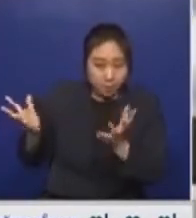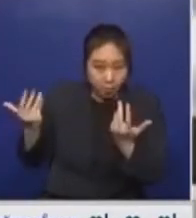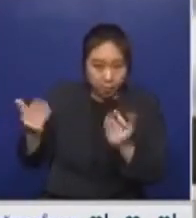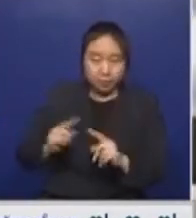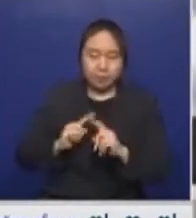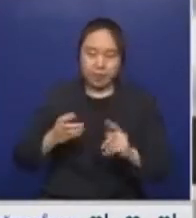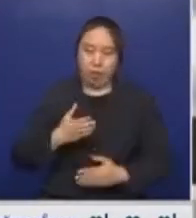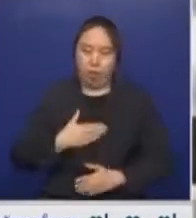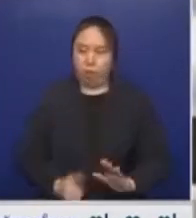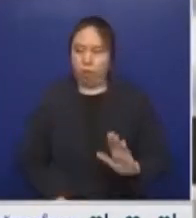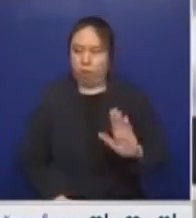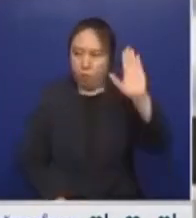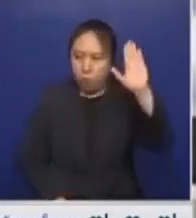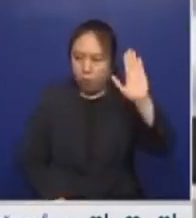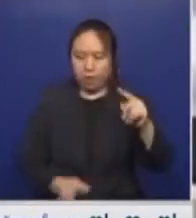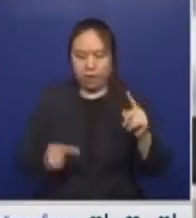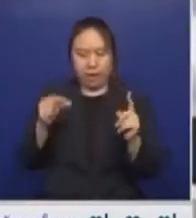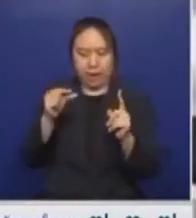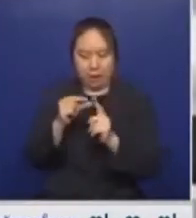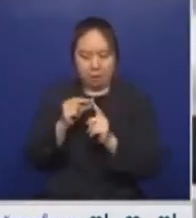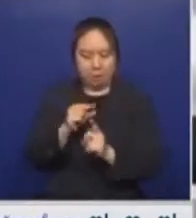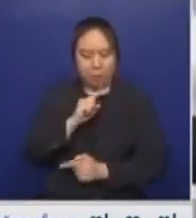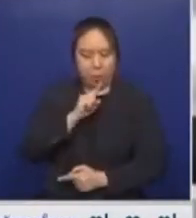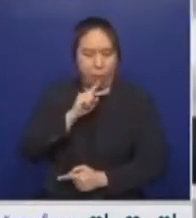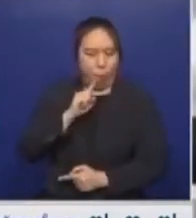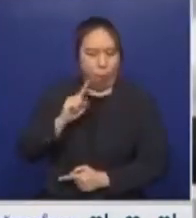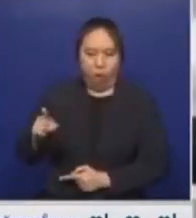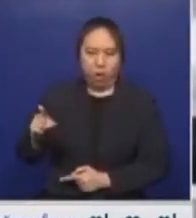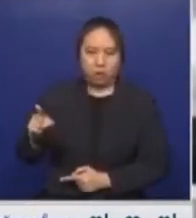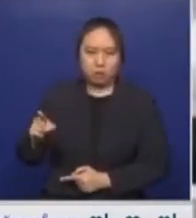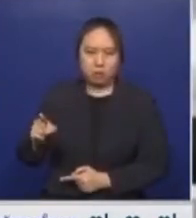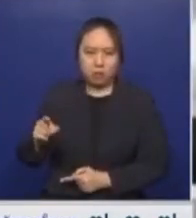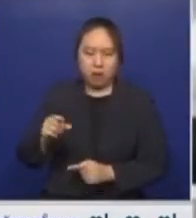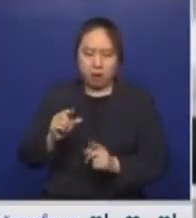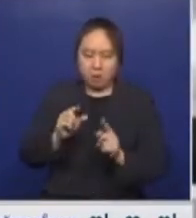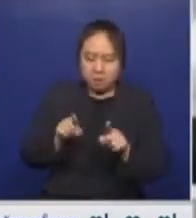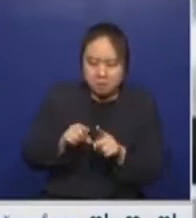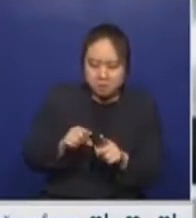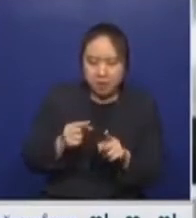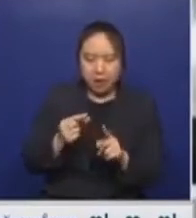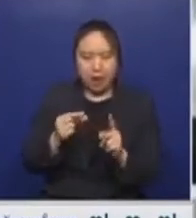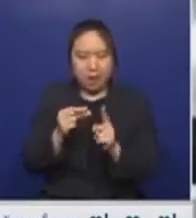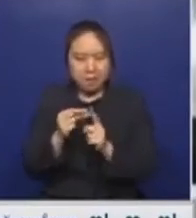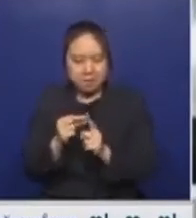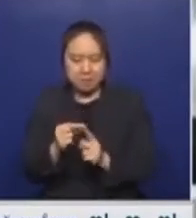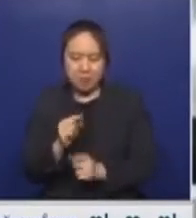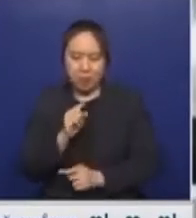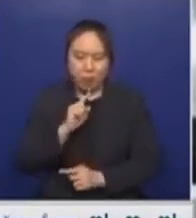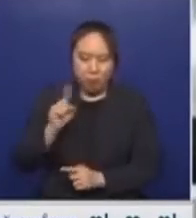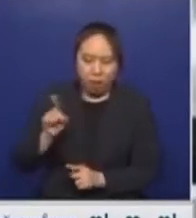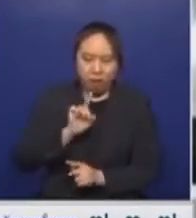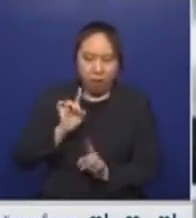ขอประท้วงว่าจบด้วยถ้อยคำที่เสียดสีจบด้วยถ้อยคำที่ใส่ร้าย